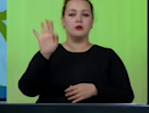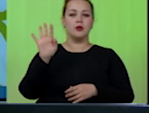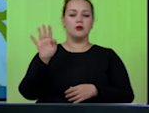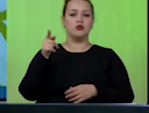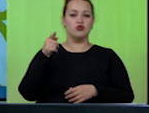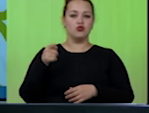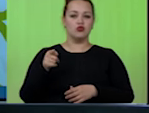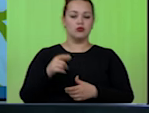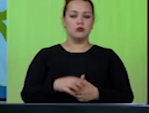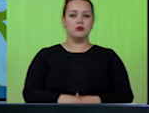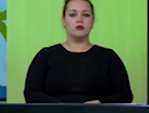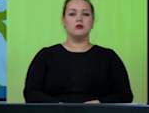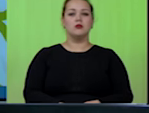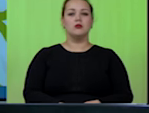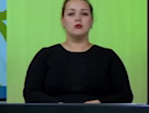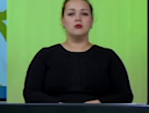0,45.